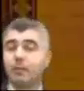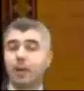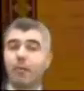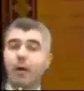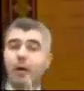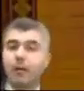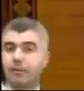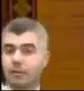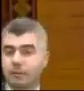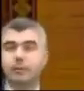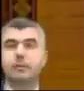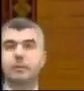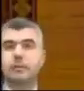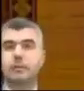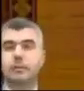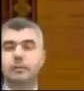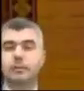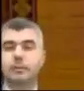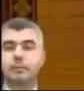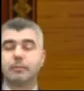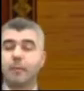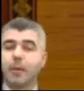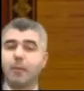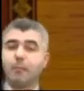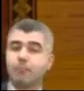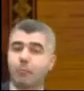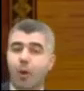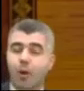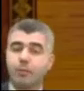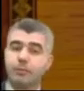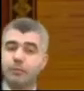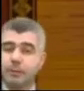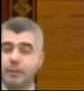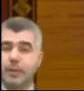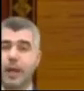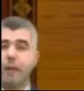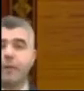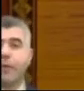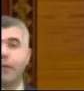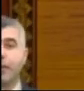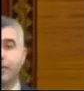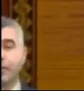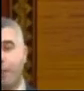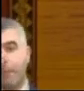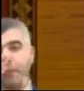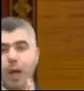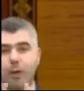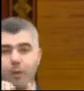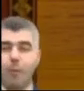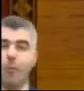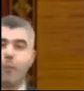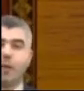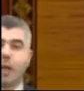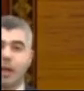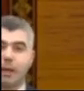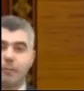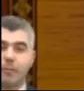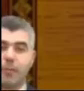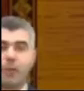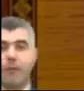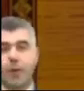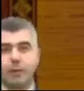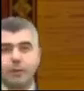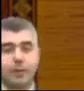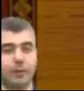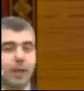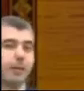نعم، لأن كلنا نعشق كرة القدم. إن مباراة كرة القدم بين فرنسا والمغرب عام 2022 تبقى دامغة في الذاكرة